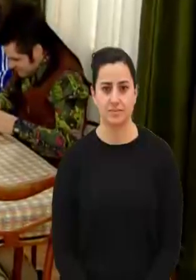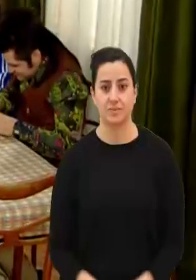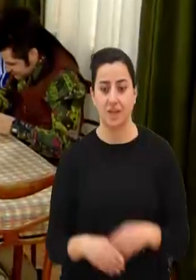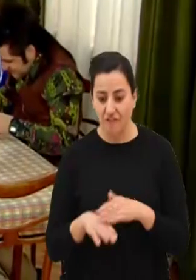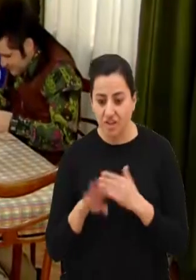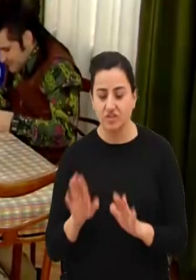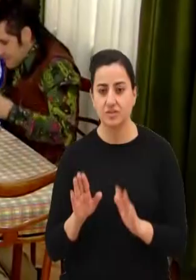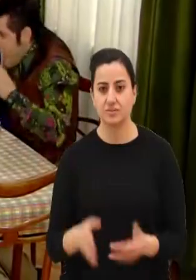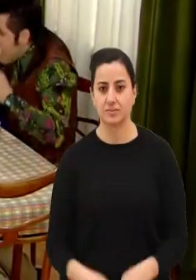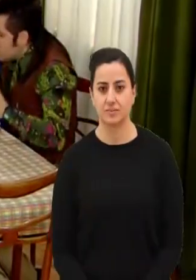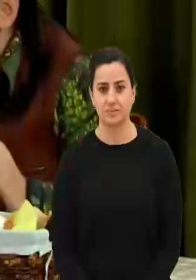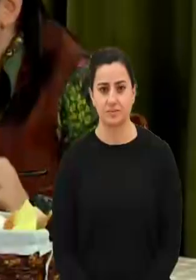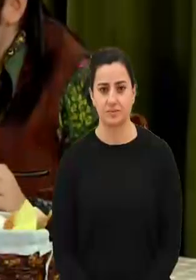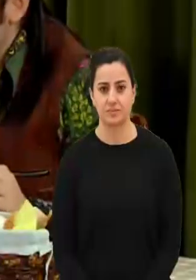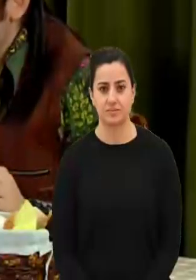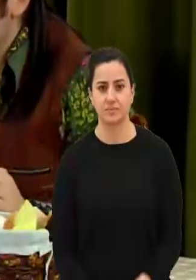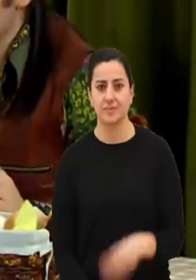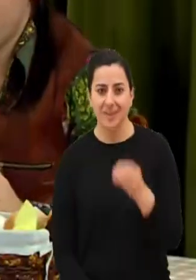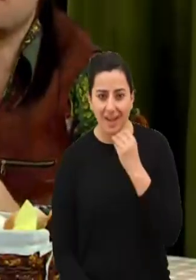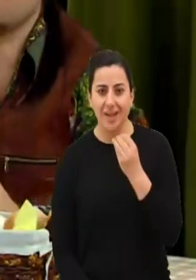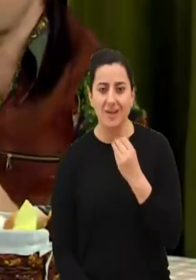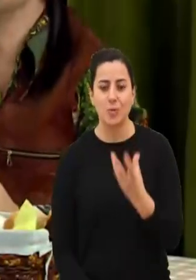Yavaş çocuk, yavaş. Yeriz evladım, ye, ye.